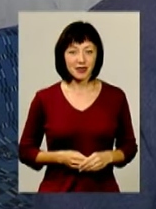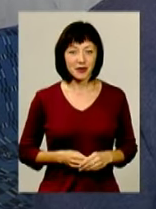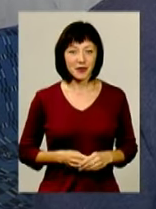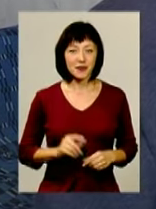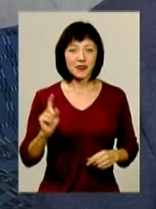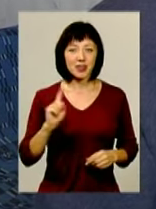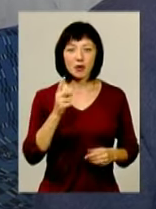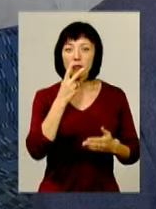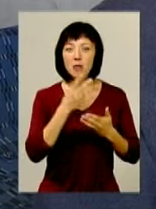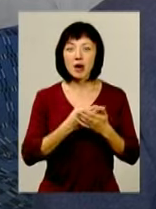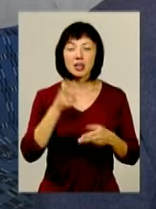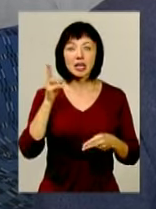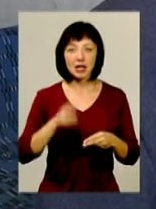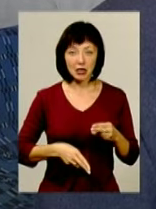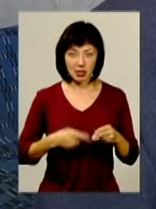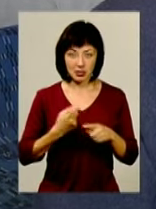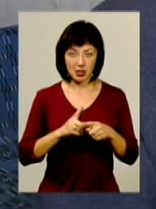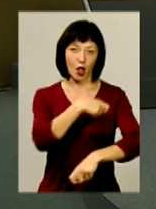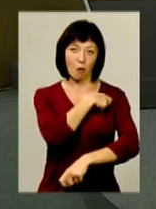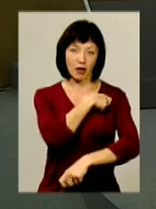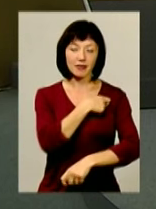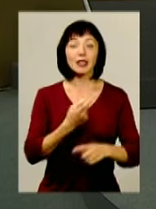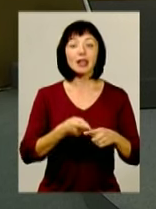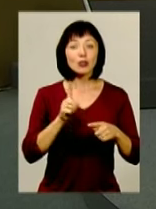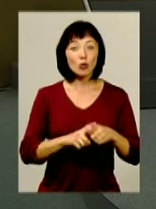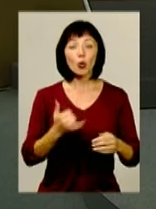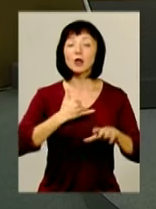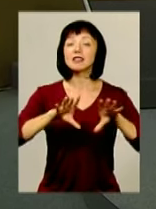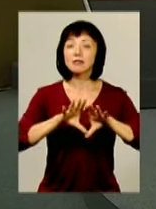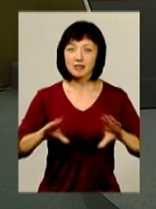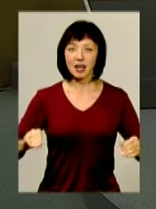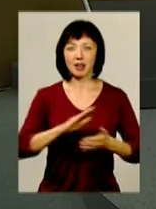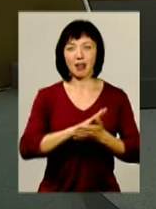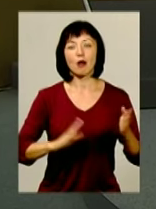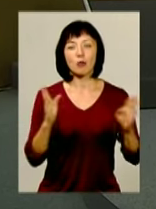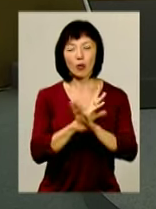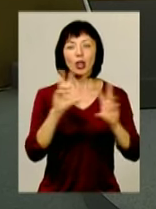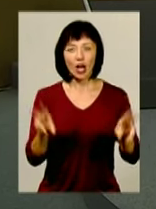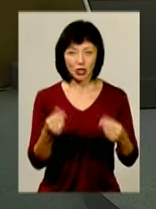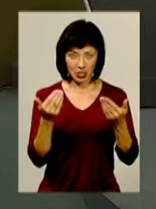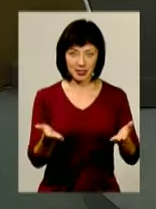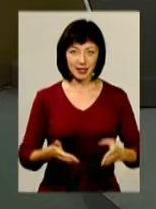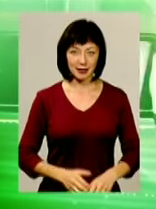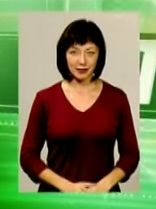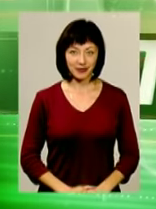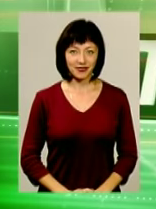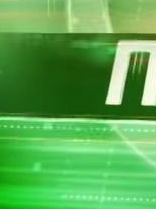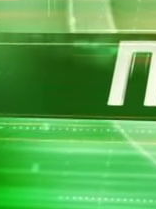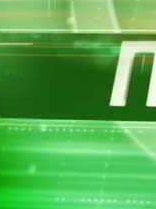щоб побачити кінець війни цієї. На цьому у нас все. Далі про погоду. Нехай вам щастить.